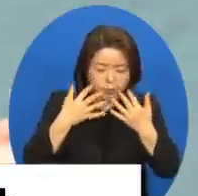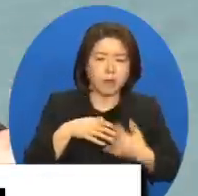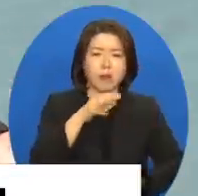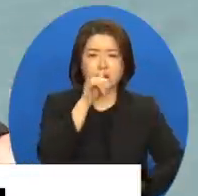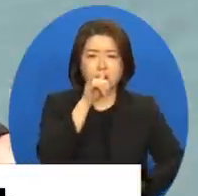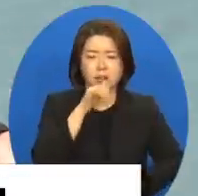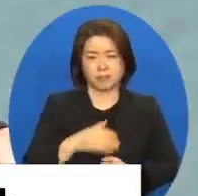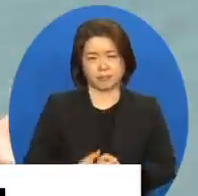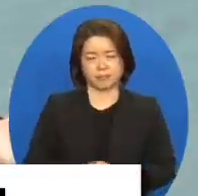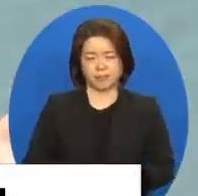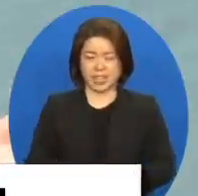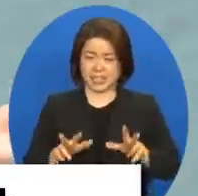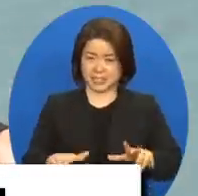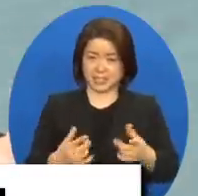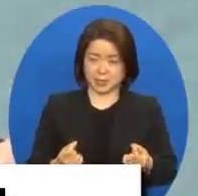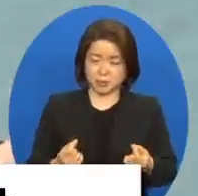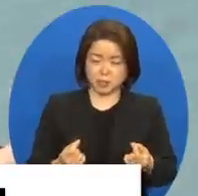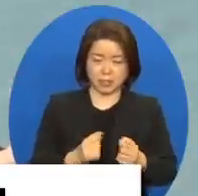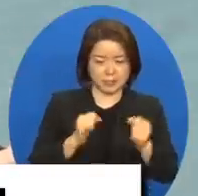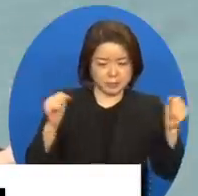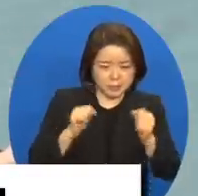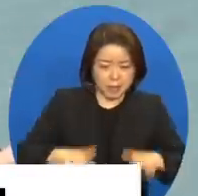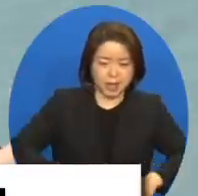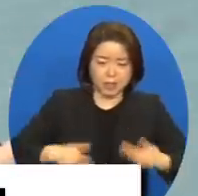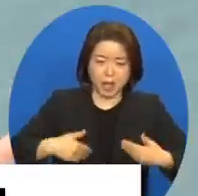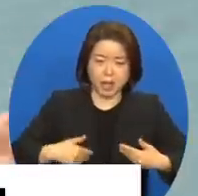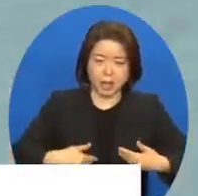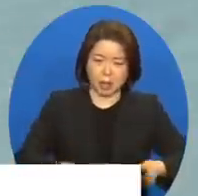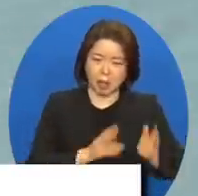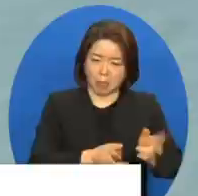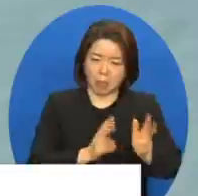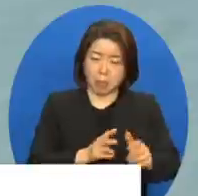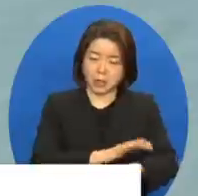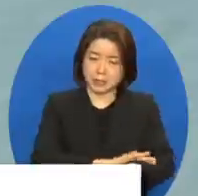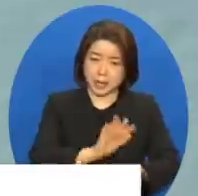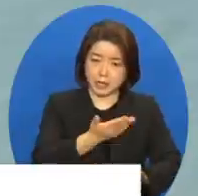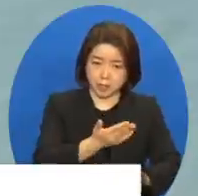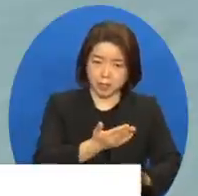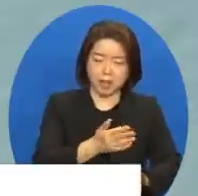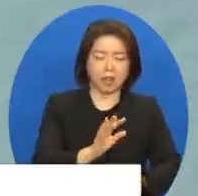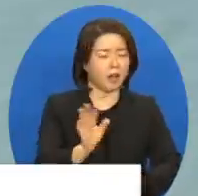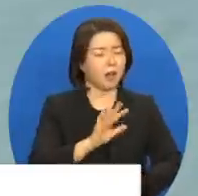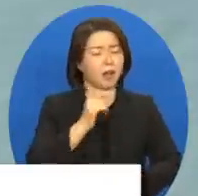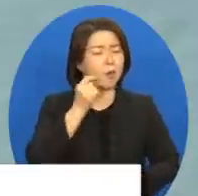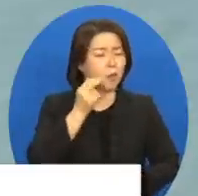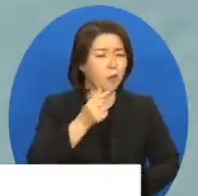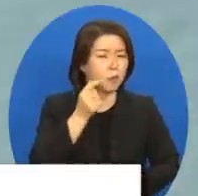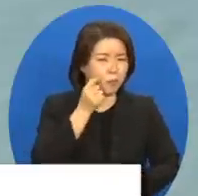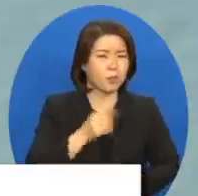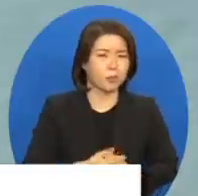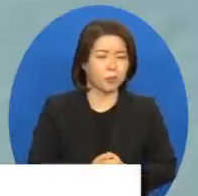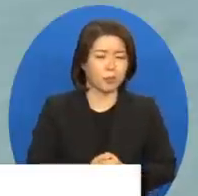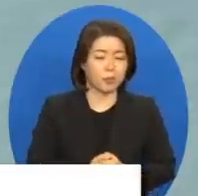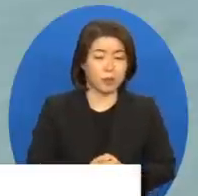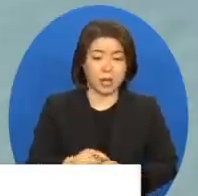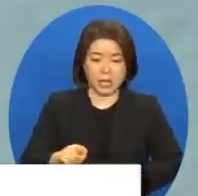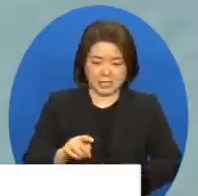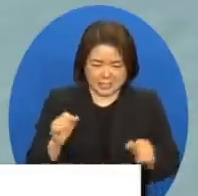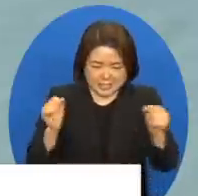지금처럼 냉난방, 이건 정말 사치스러운 이야기입니다. 차가운 맨바닥에 거기서